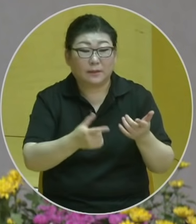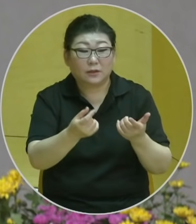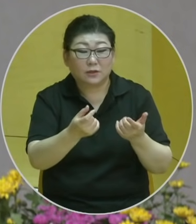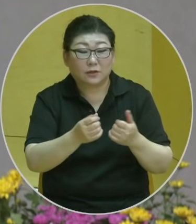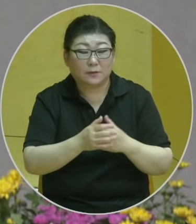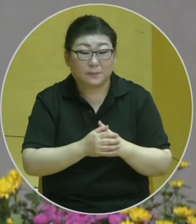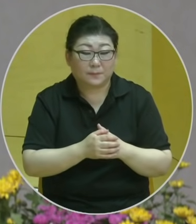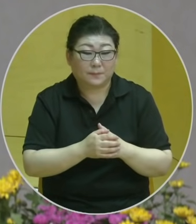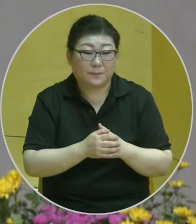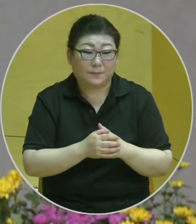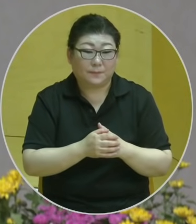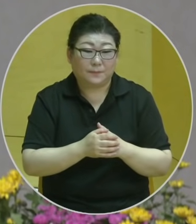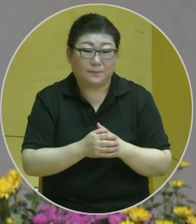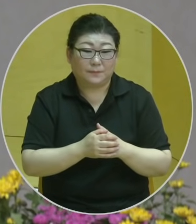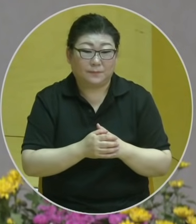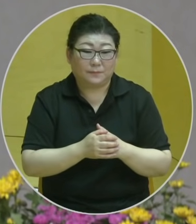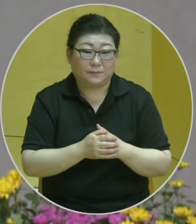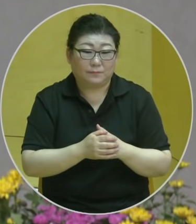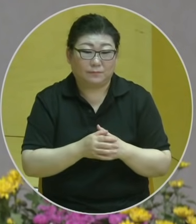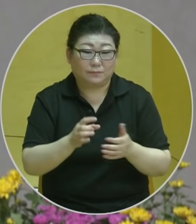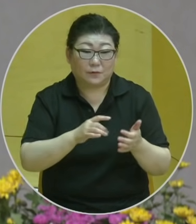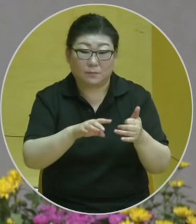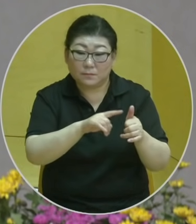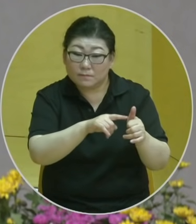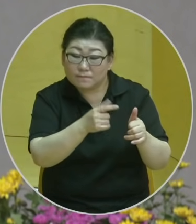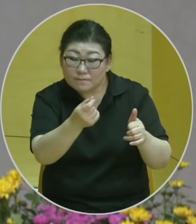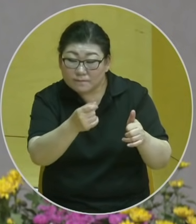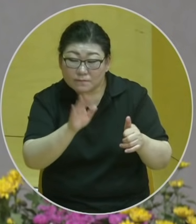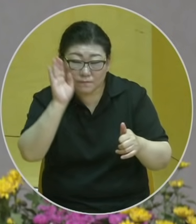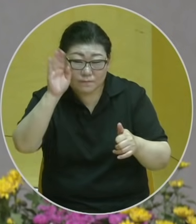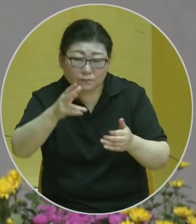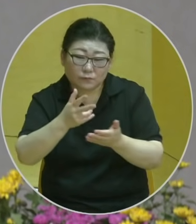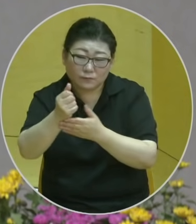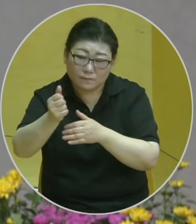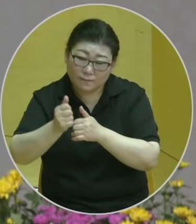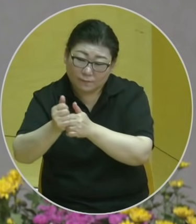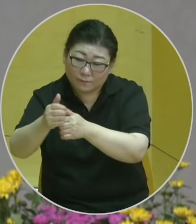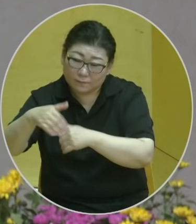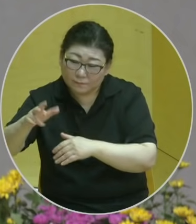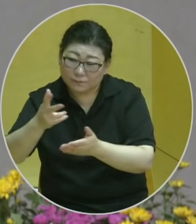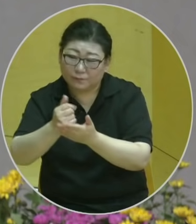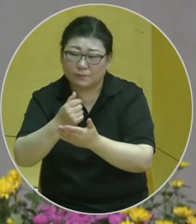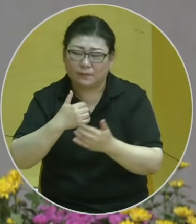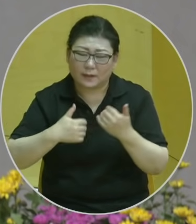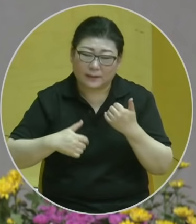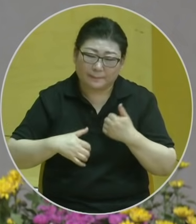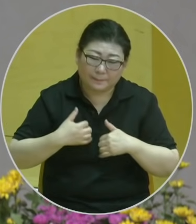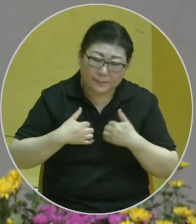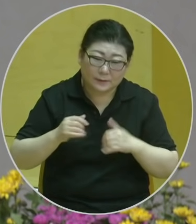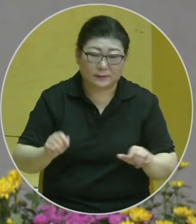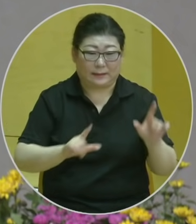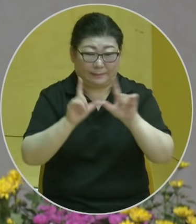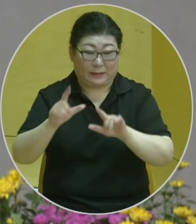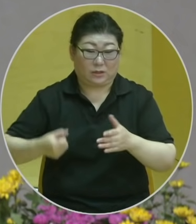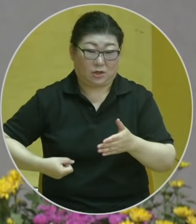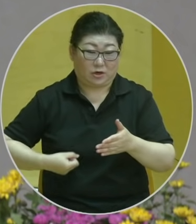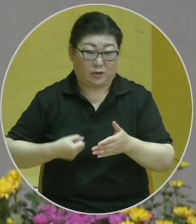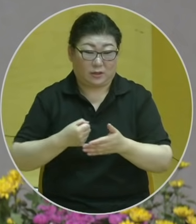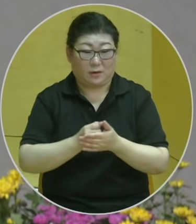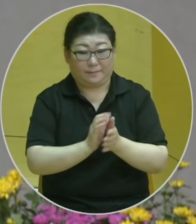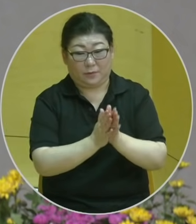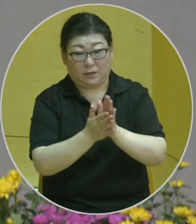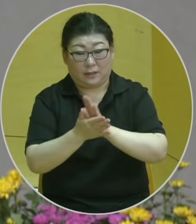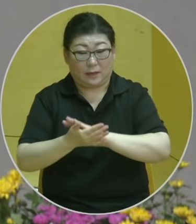오늘 나는 내 삶을 앞으로 정말 주님을 따라가리라, 주님이 기뻐하시는 삶을 살리라, 그렇게 결단하고